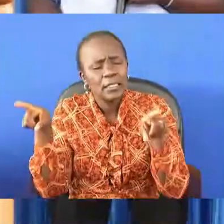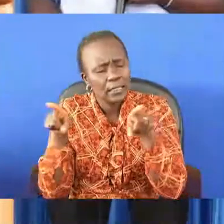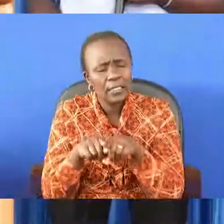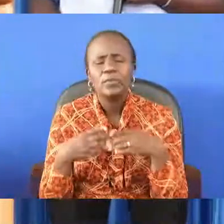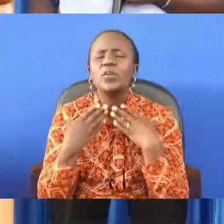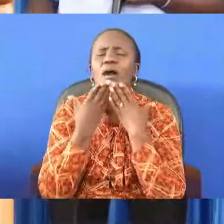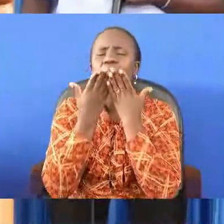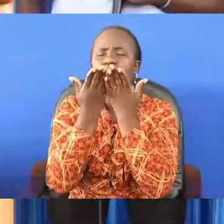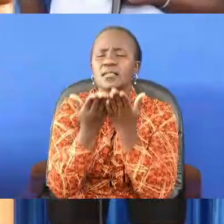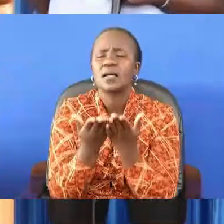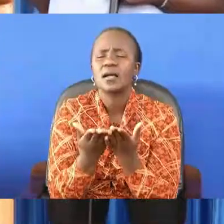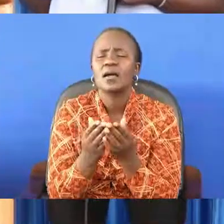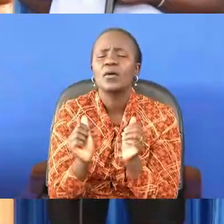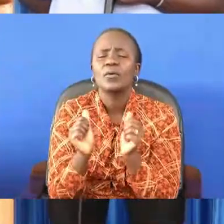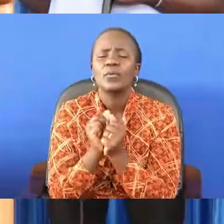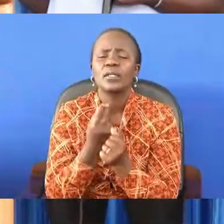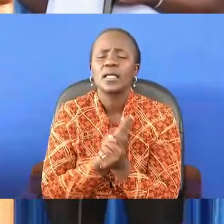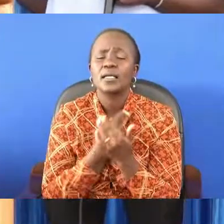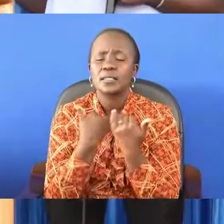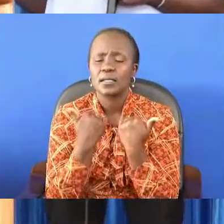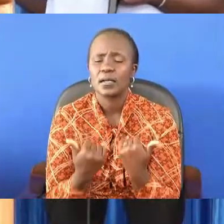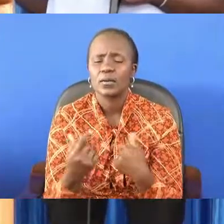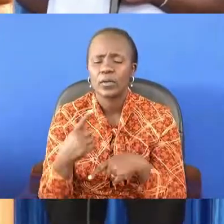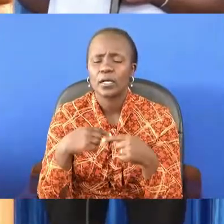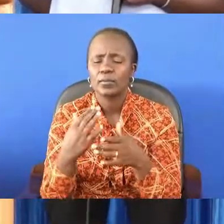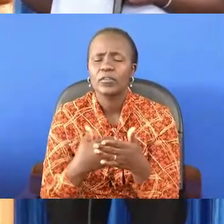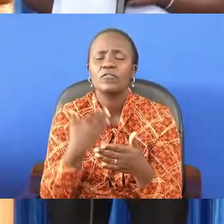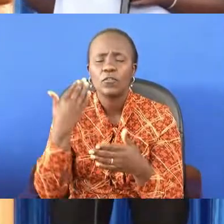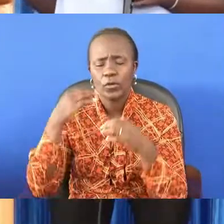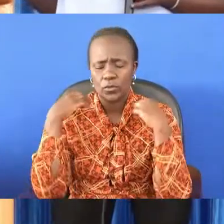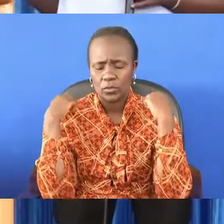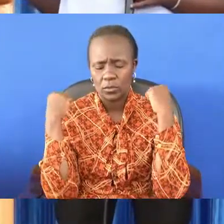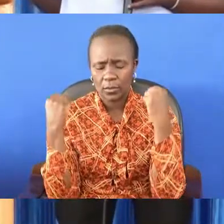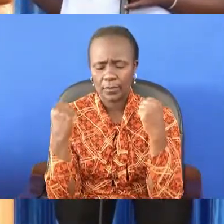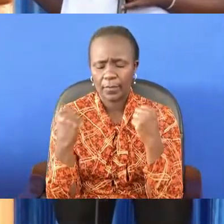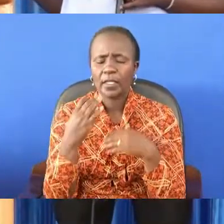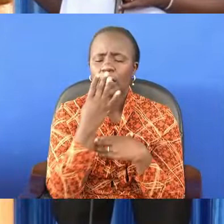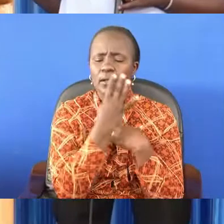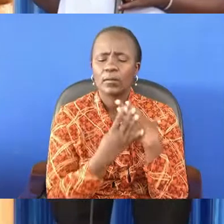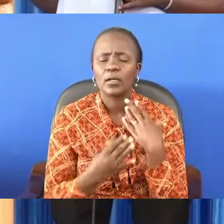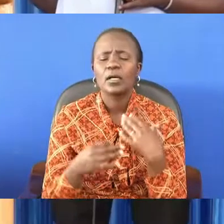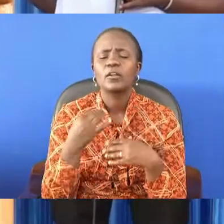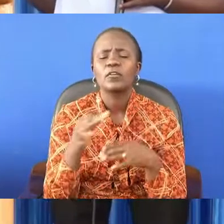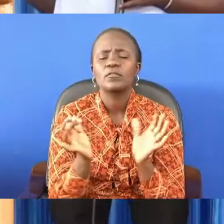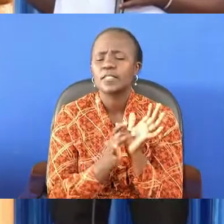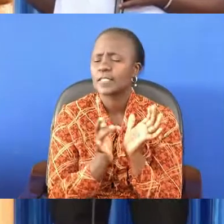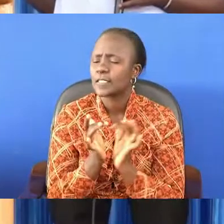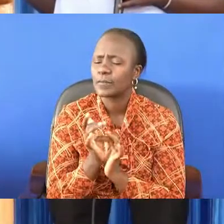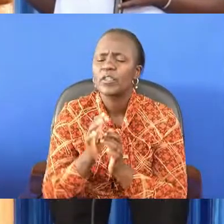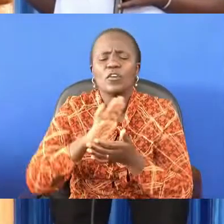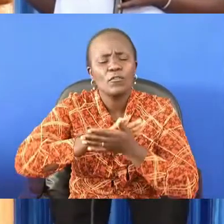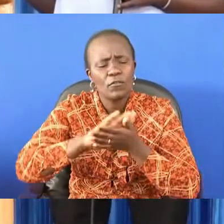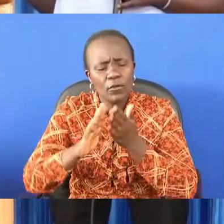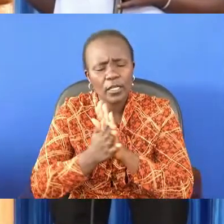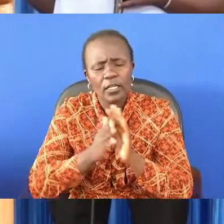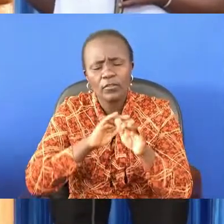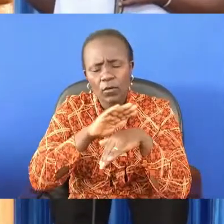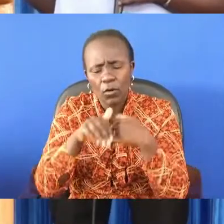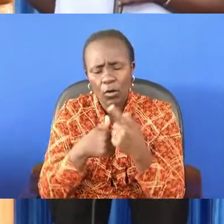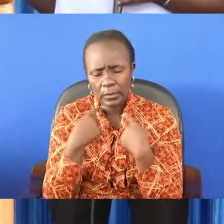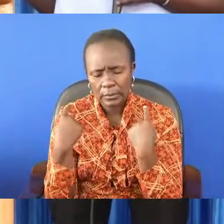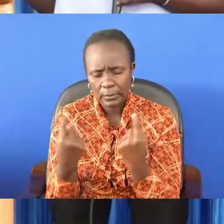kujibu, hata nasi Bwana tunakuja mbele yako kwa ujasiri kwa damu ya Kristo. Utusamehe kila